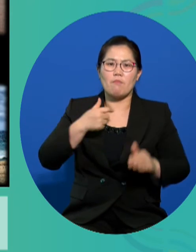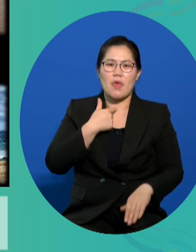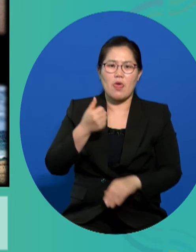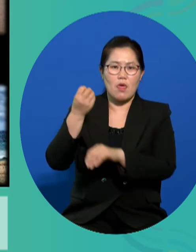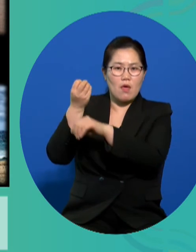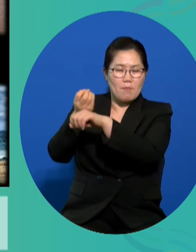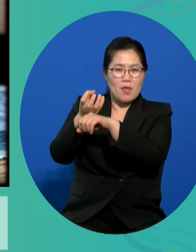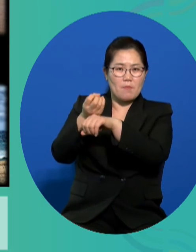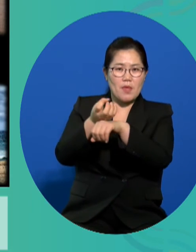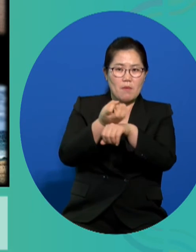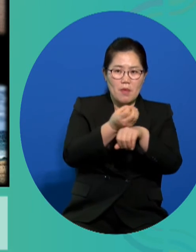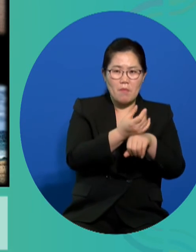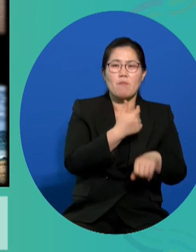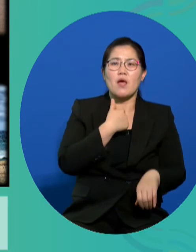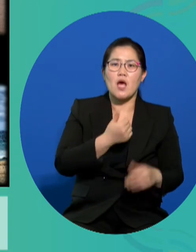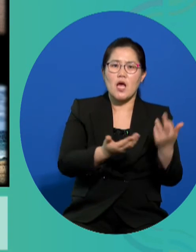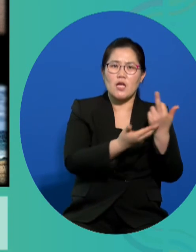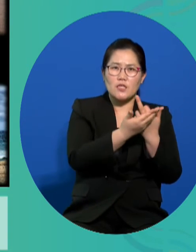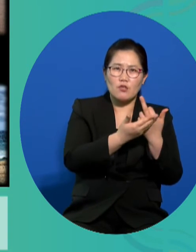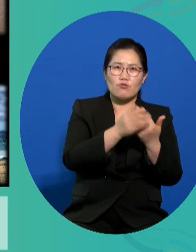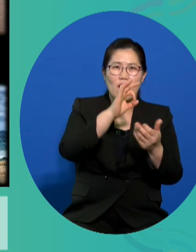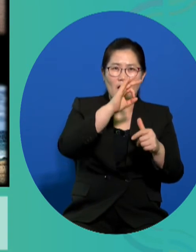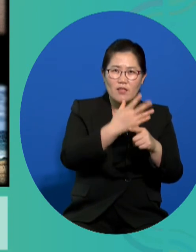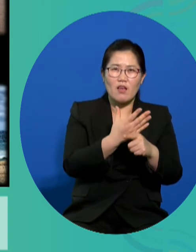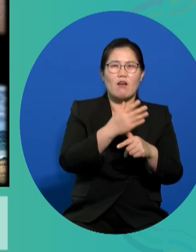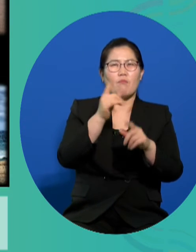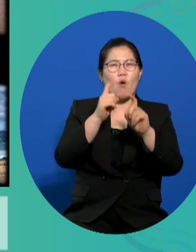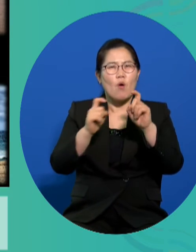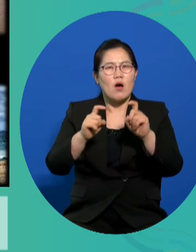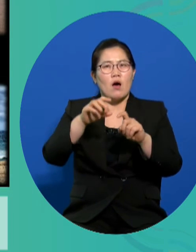뭐 제주, 안양, 논산, 고창, 청도에서